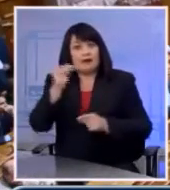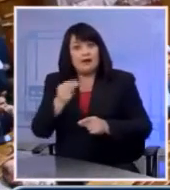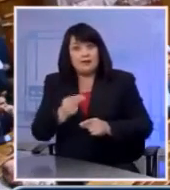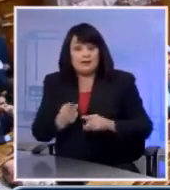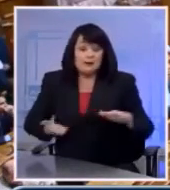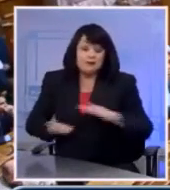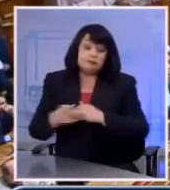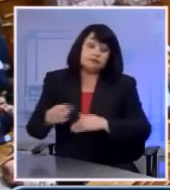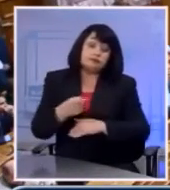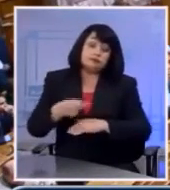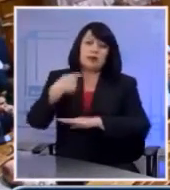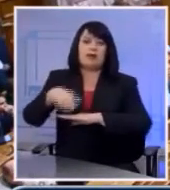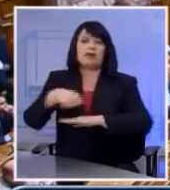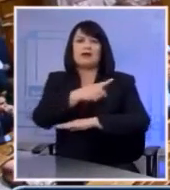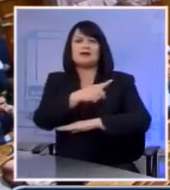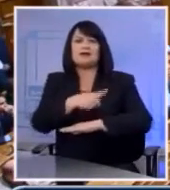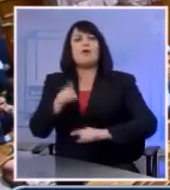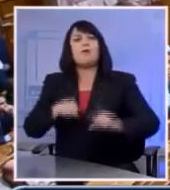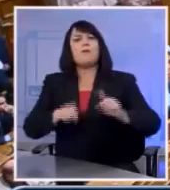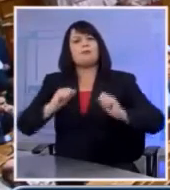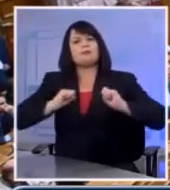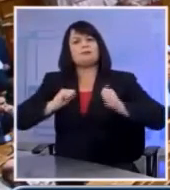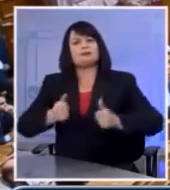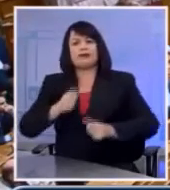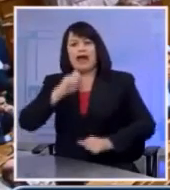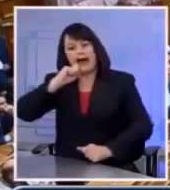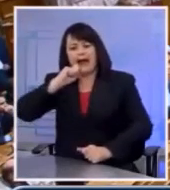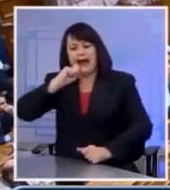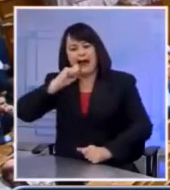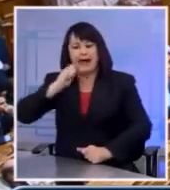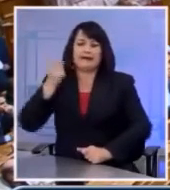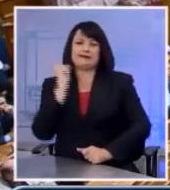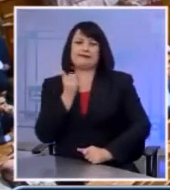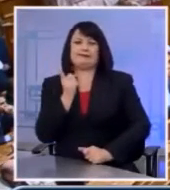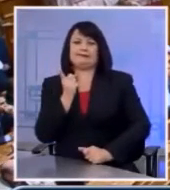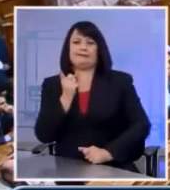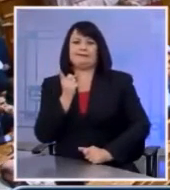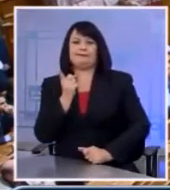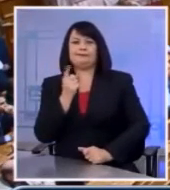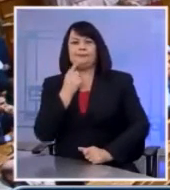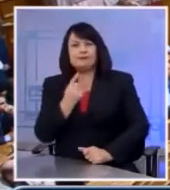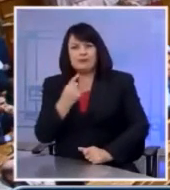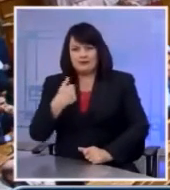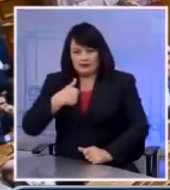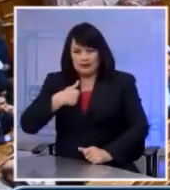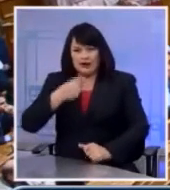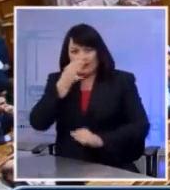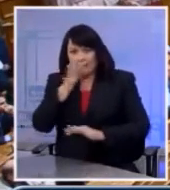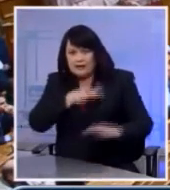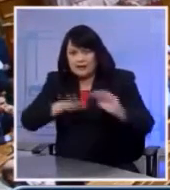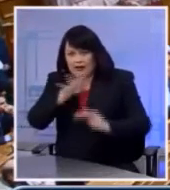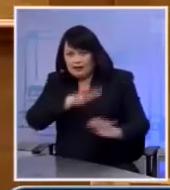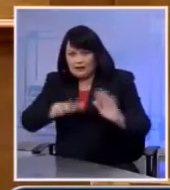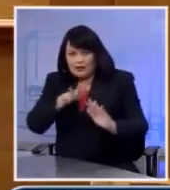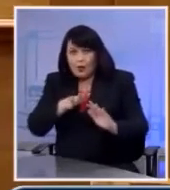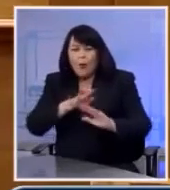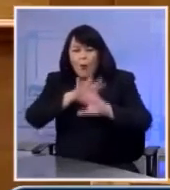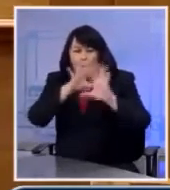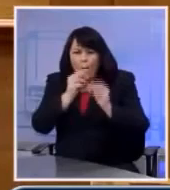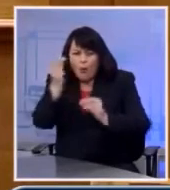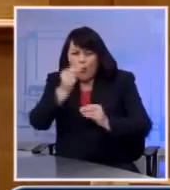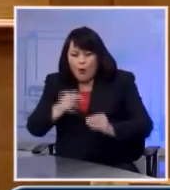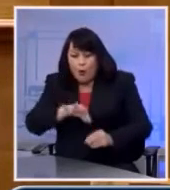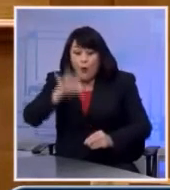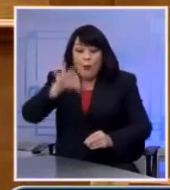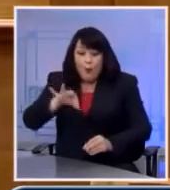τολμούν ακόμη να μας κουνάνε το δάχτυλο και να μιλάνε για διαπλοκή. Που από όπου και αν το πιάσουμε,